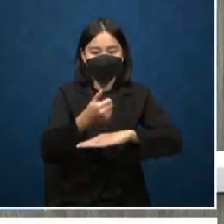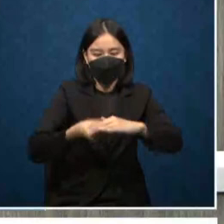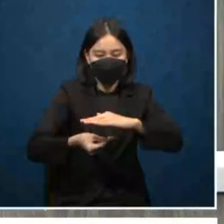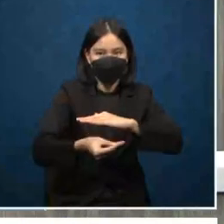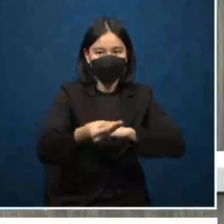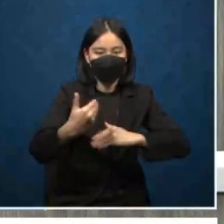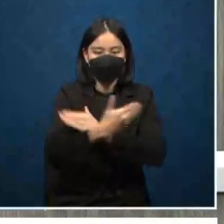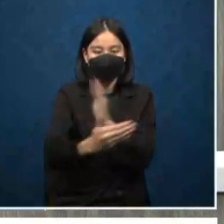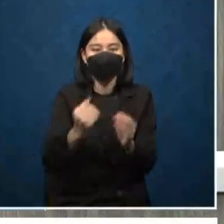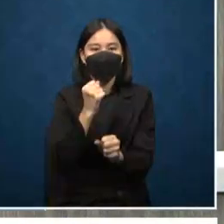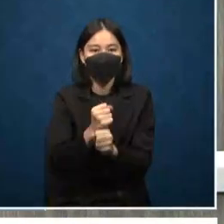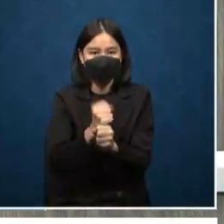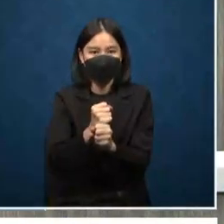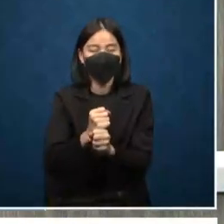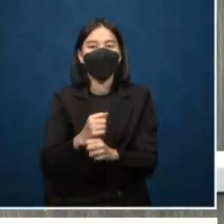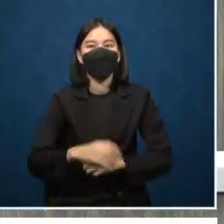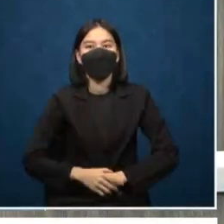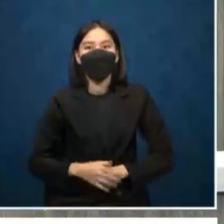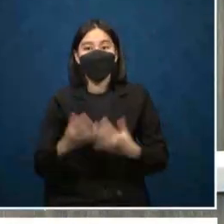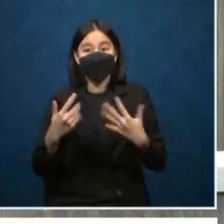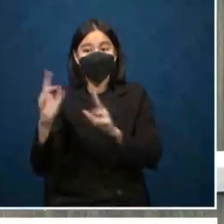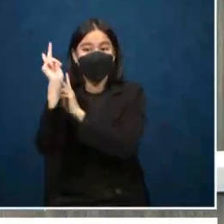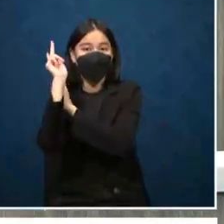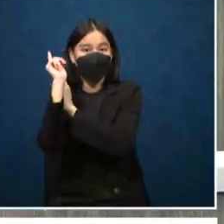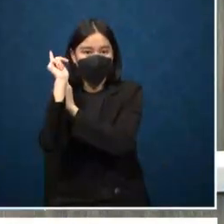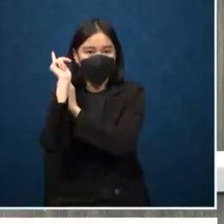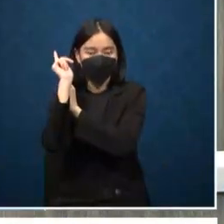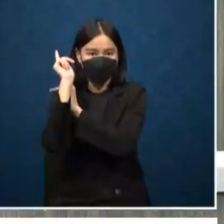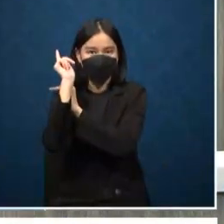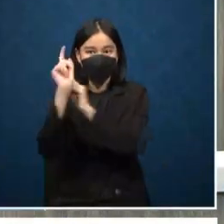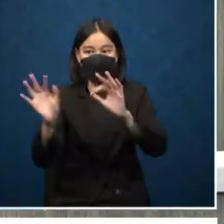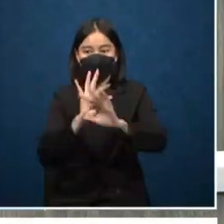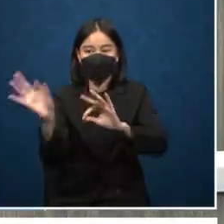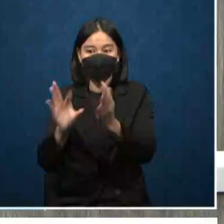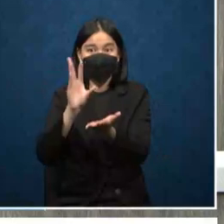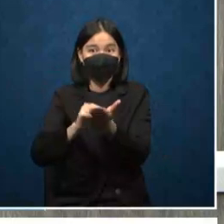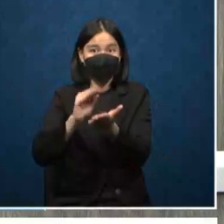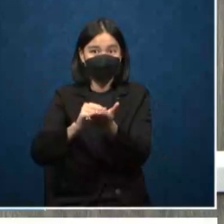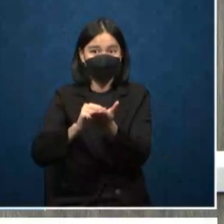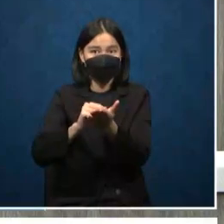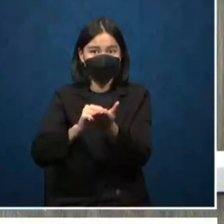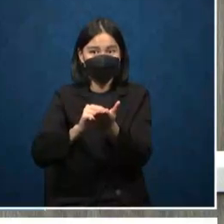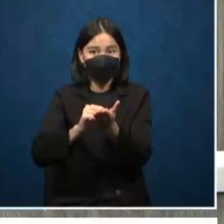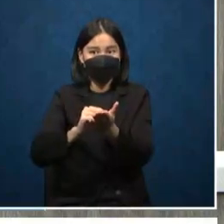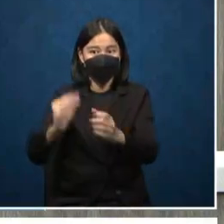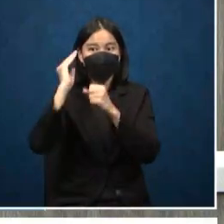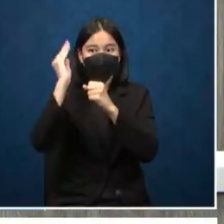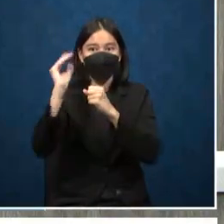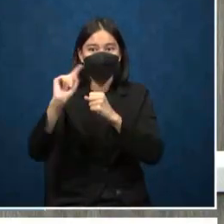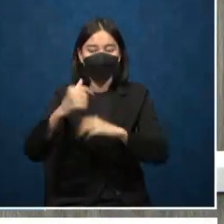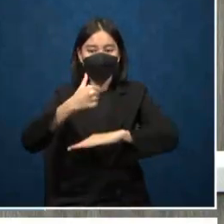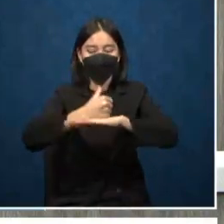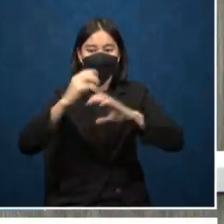านต่อมาสื่อมวลชนได้ให้ข้อมูลเชิงวิจารณ์ว่าหัวหน้าส่วนราชการ